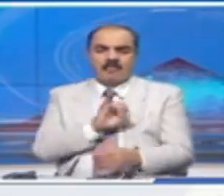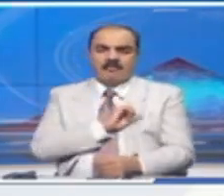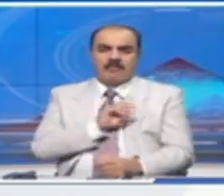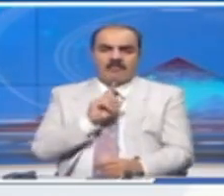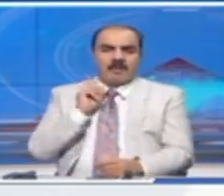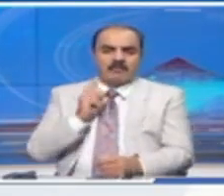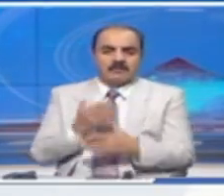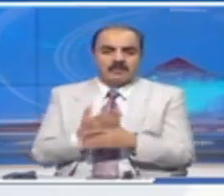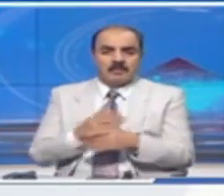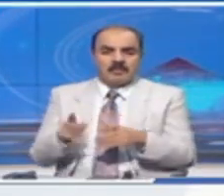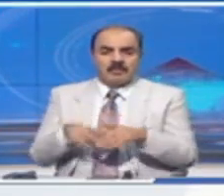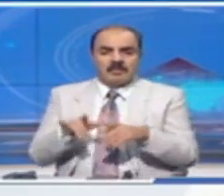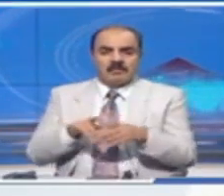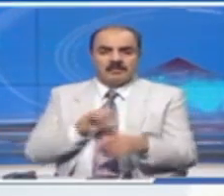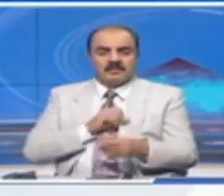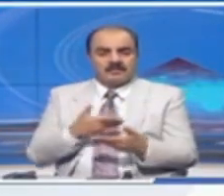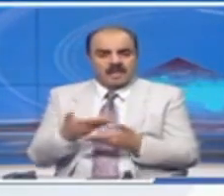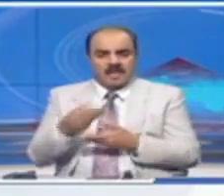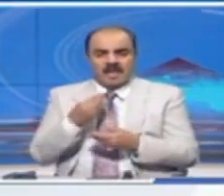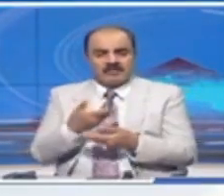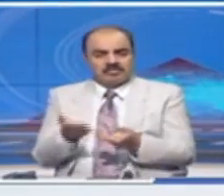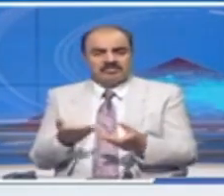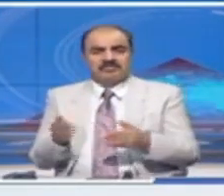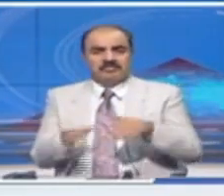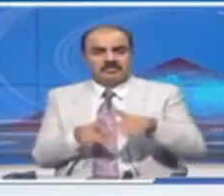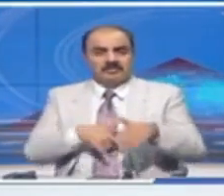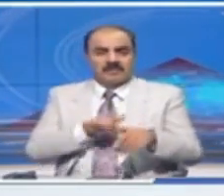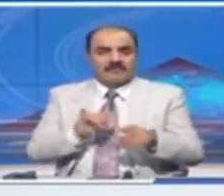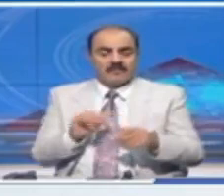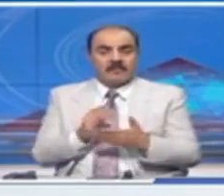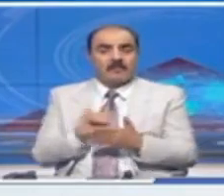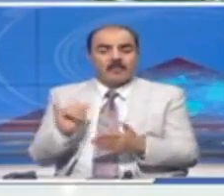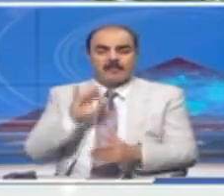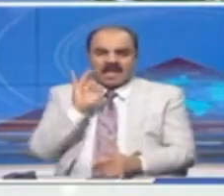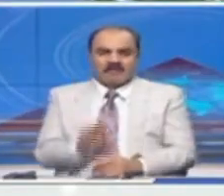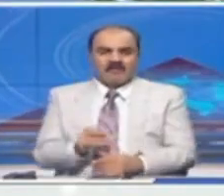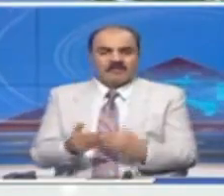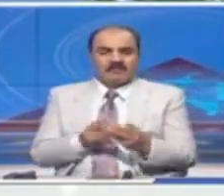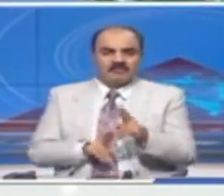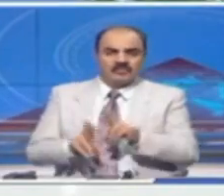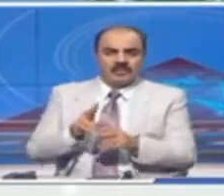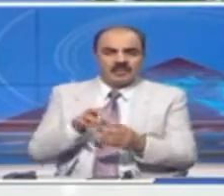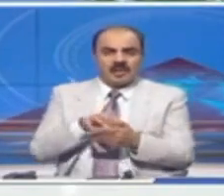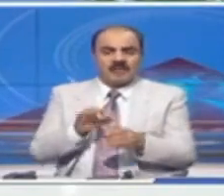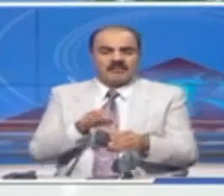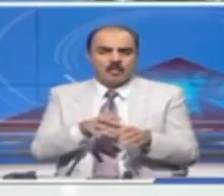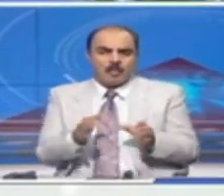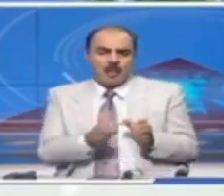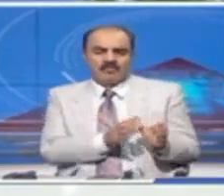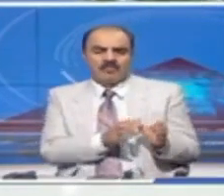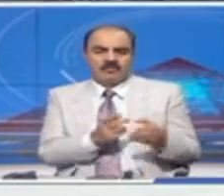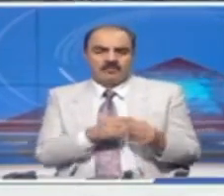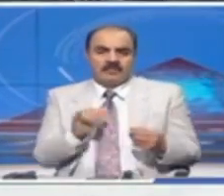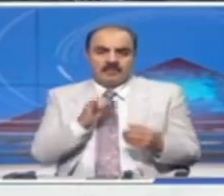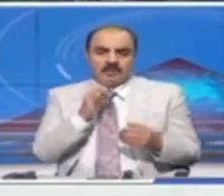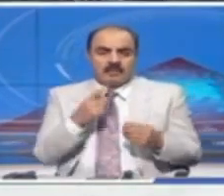كابول من أجل مواصلة العمليات الإنسانية. وأوضح الكريملين أنه من المهم جدا بحث كل سبل إقامة مثل تلك المنطقة،